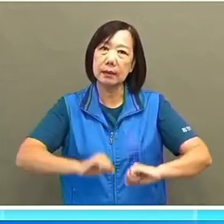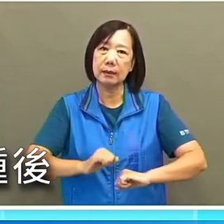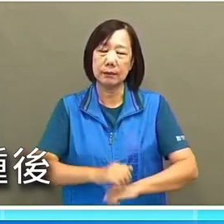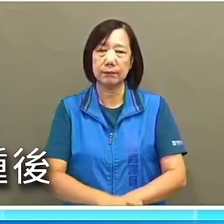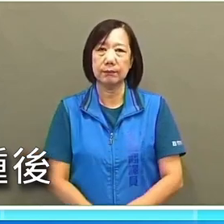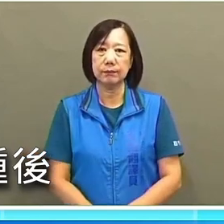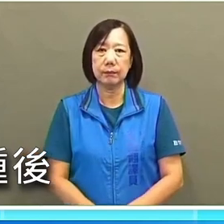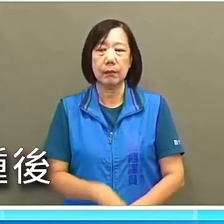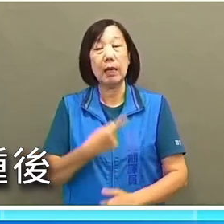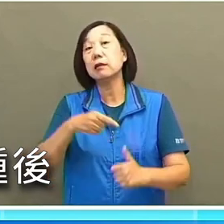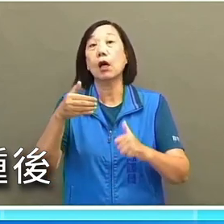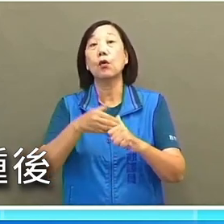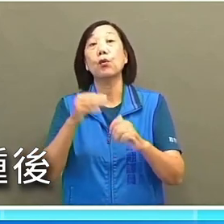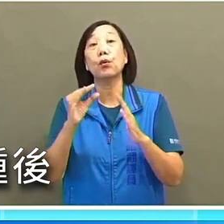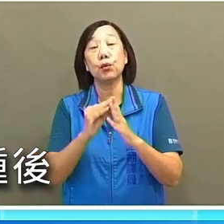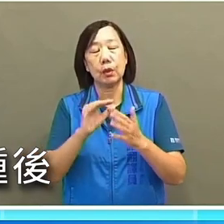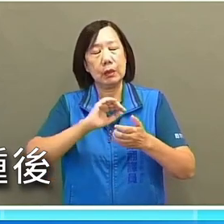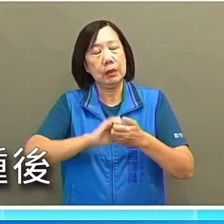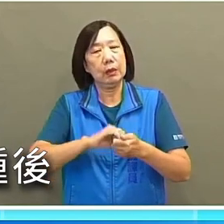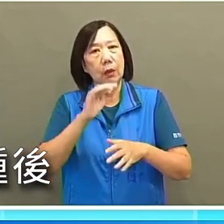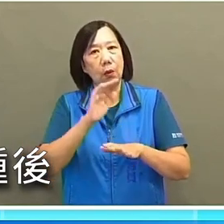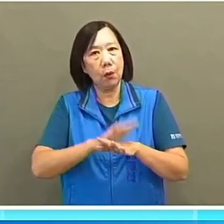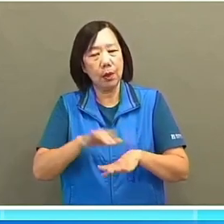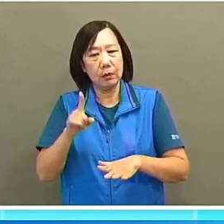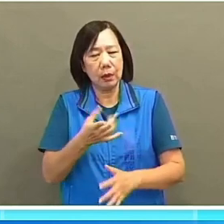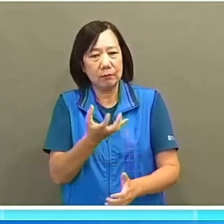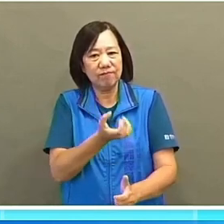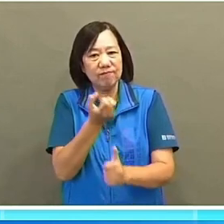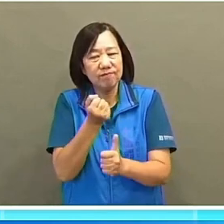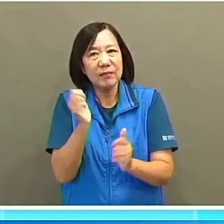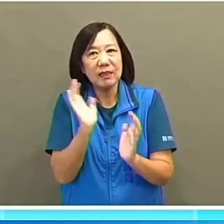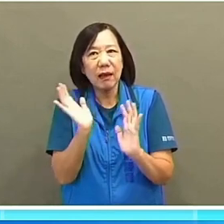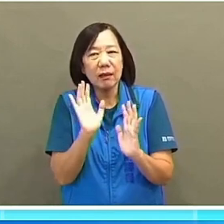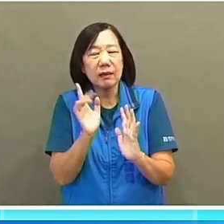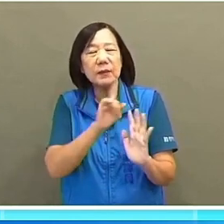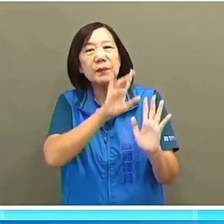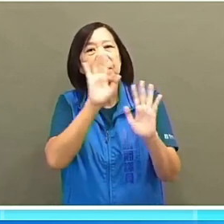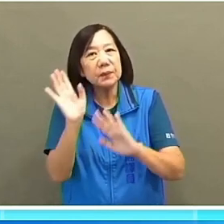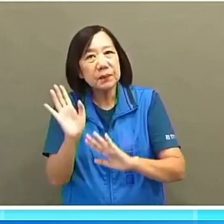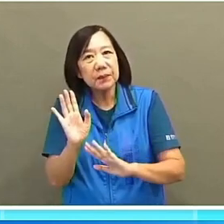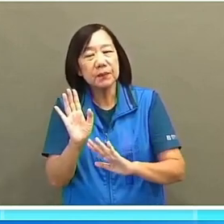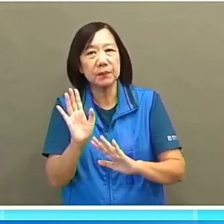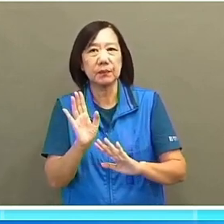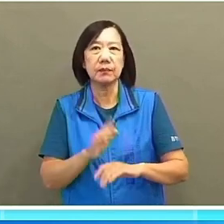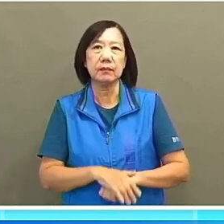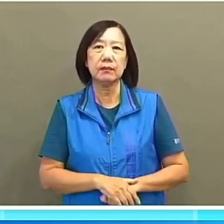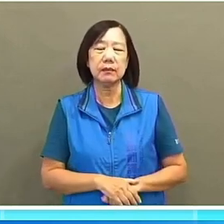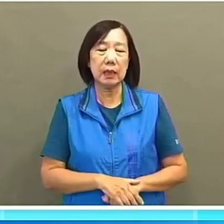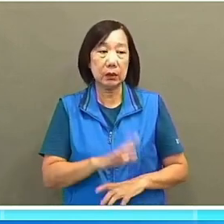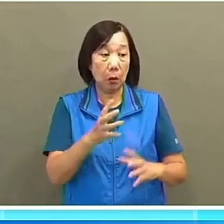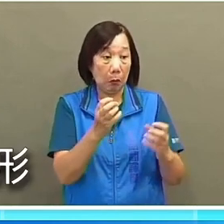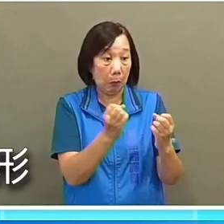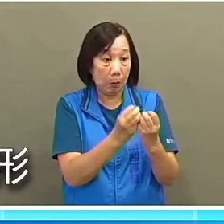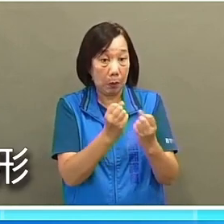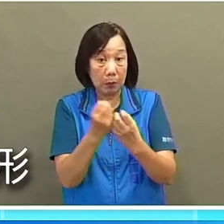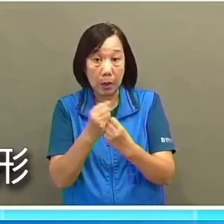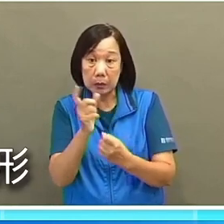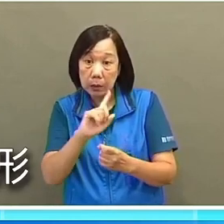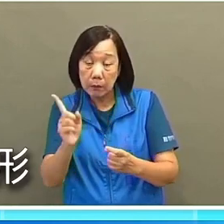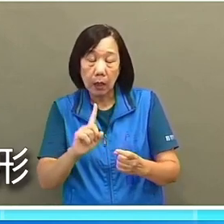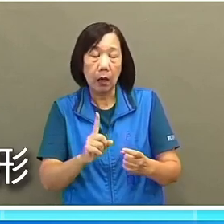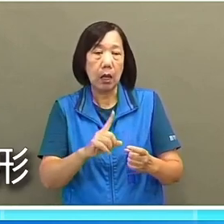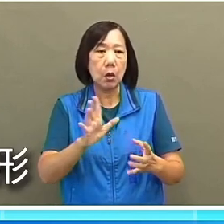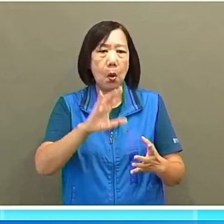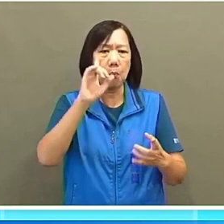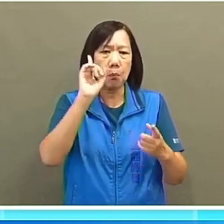我们教育局一定会把接种后孩子们面临的哪些状况，有没有不良的适